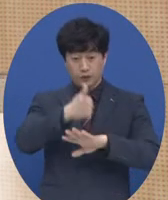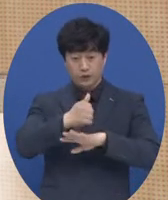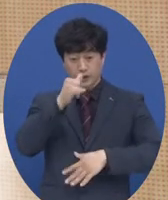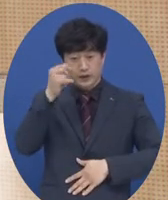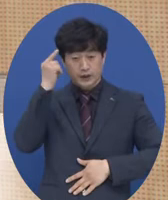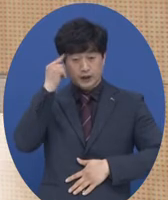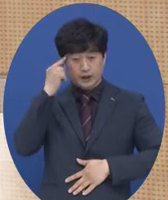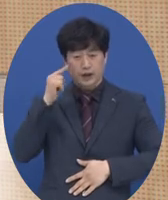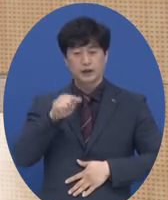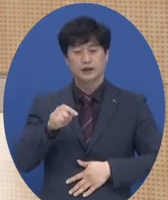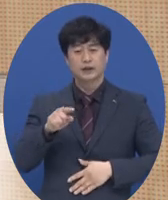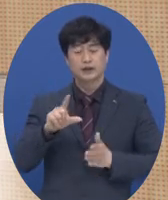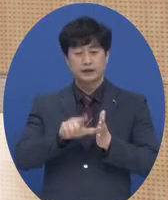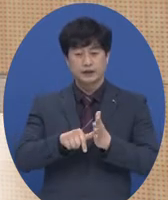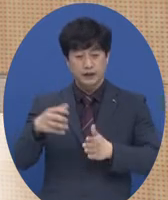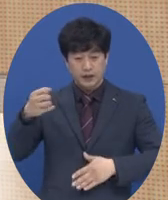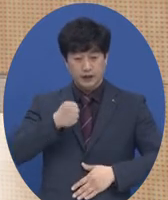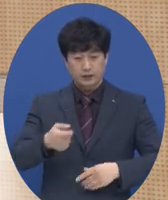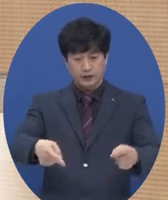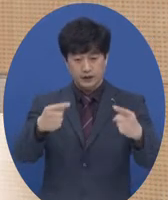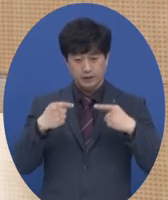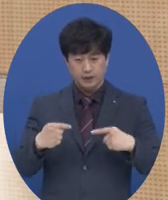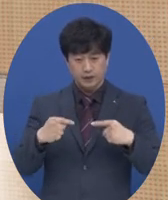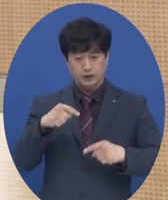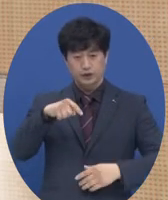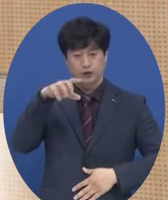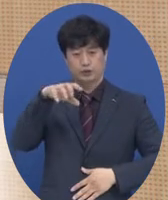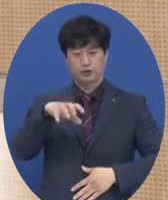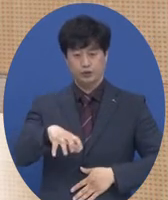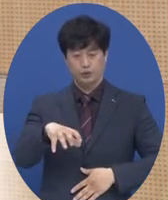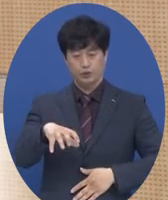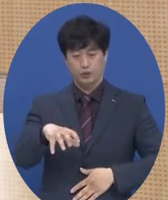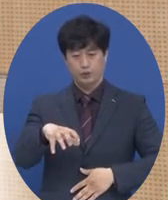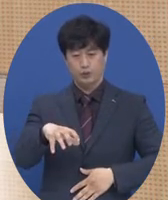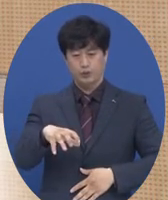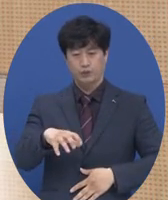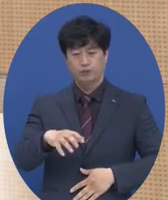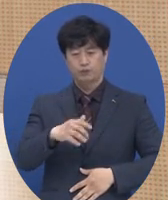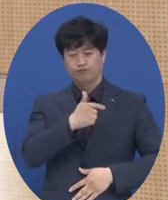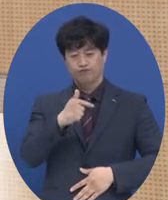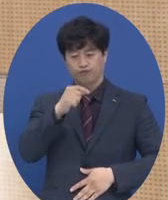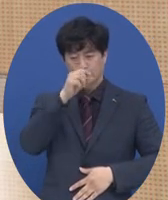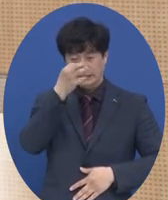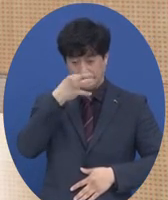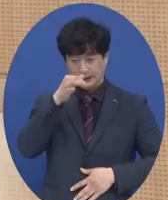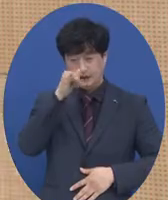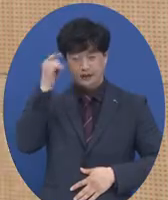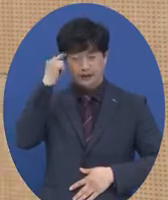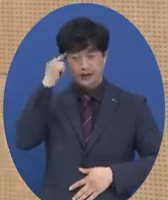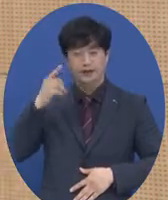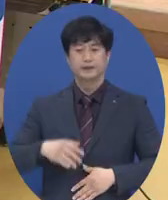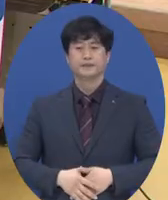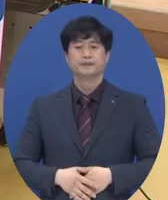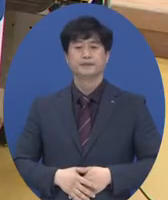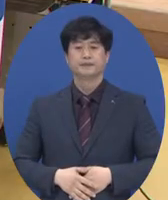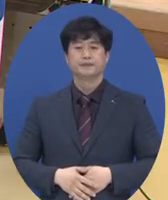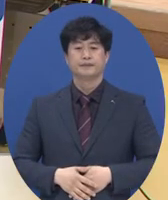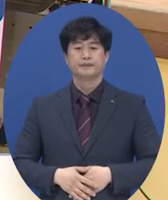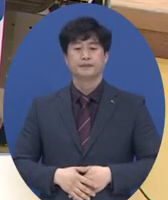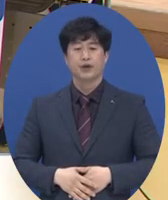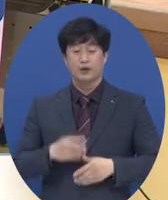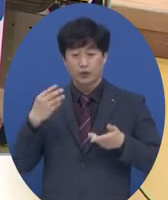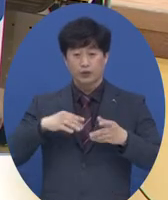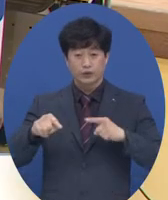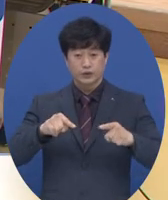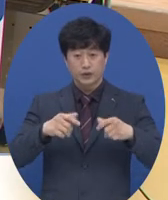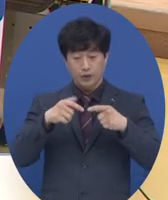생각을 하고 저도 시간을 내서 지금 참여를 한 거니까 이 자리가 굉장히 유익했다고 생각이 듭니다.